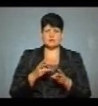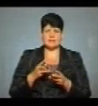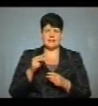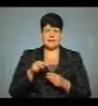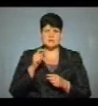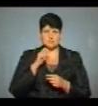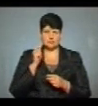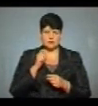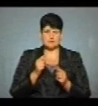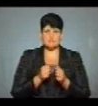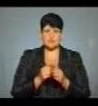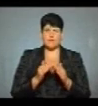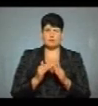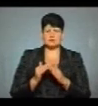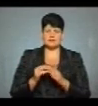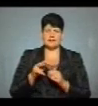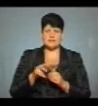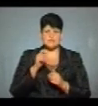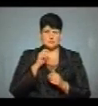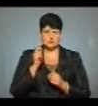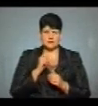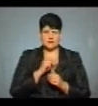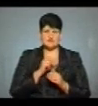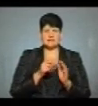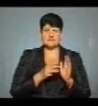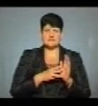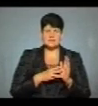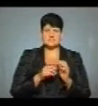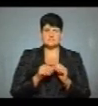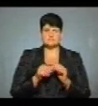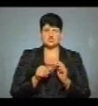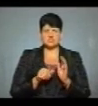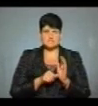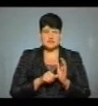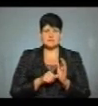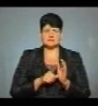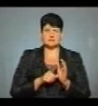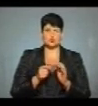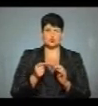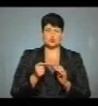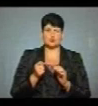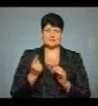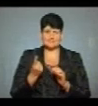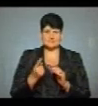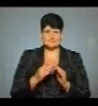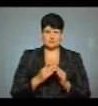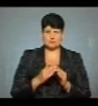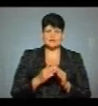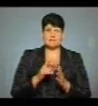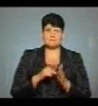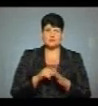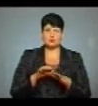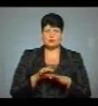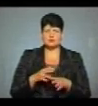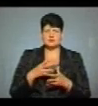біля будинків Лесі Українки 8-16, 11 будинок, єдине місце, де місто проводить свою